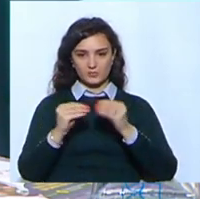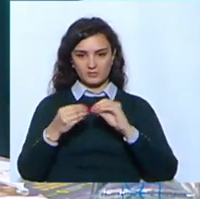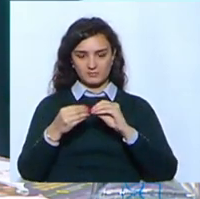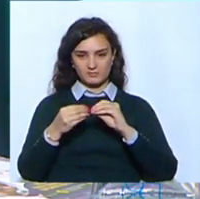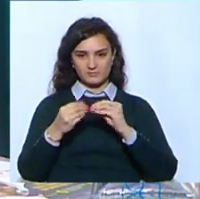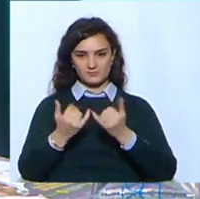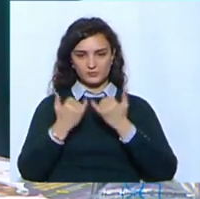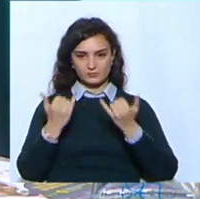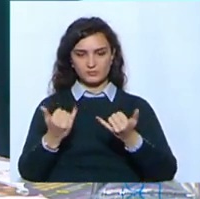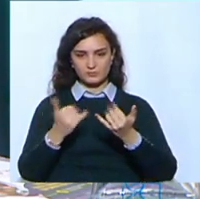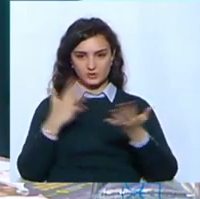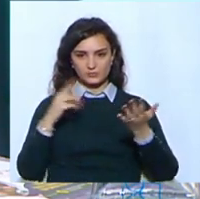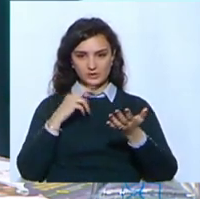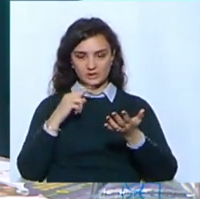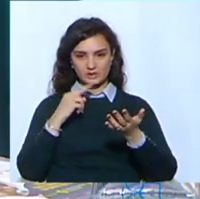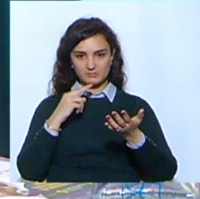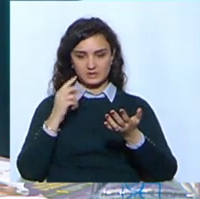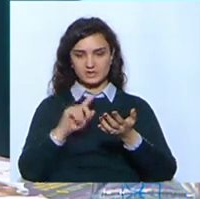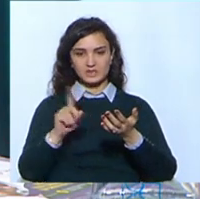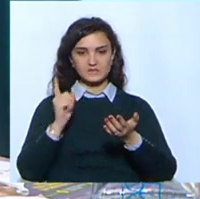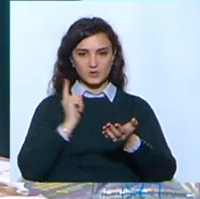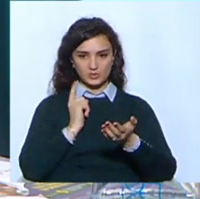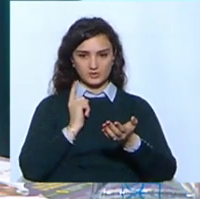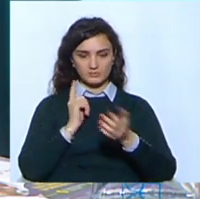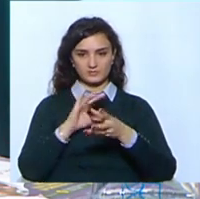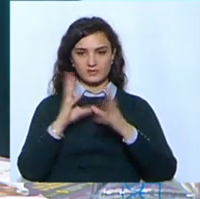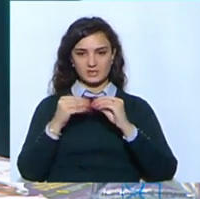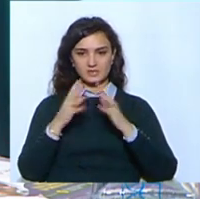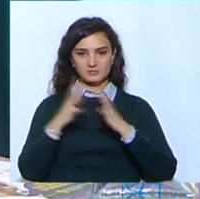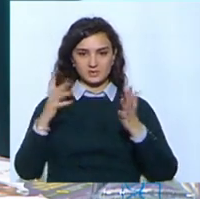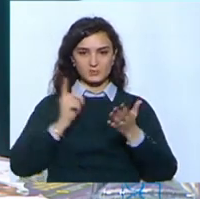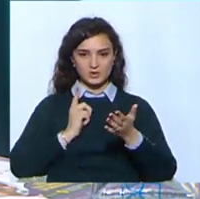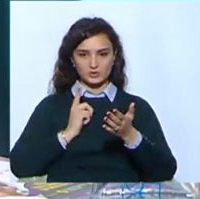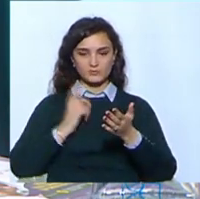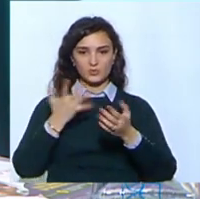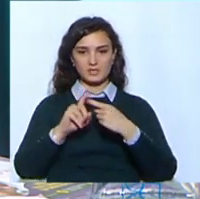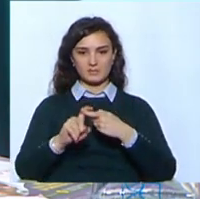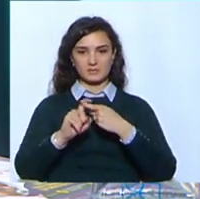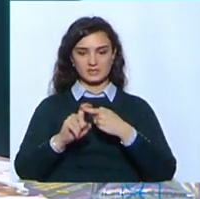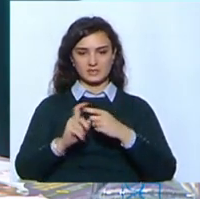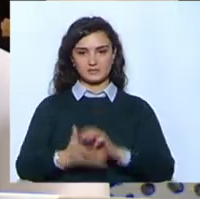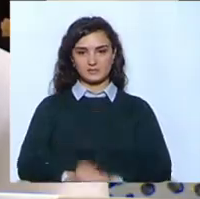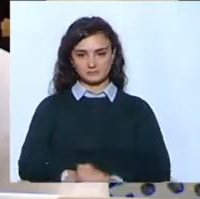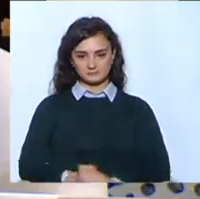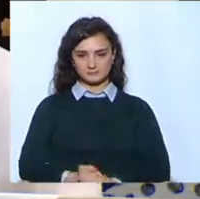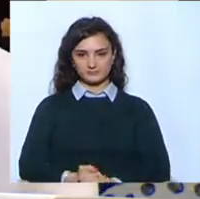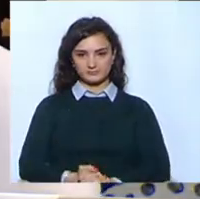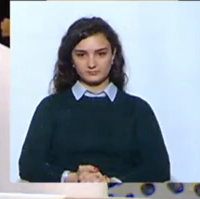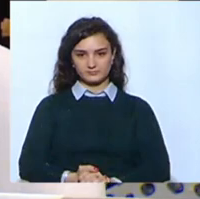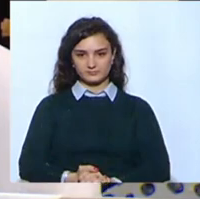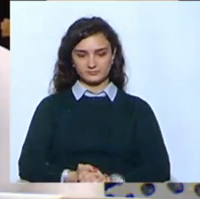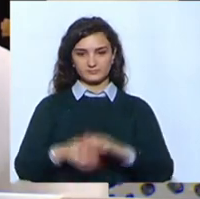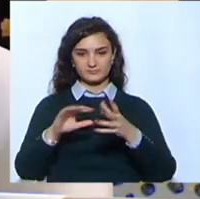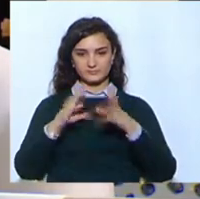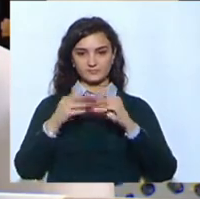პრობლემებს ვუთმობთ დიდ ყურადღებას, რას ველოდებით? ყველაზე მეტად მოსალოდნელი რომელი ინფექციებია? ესე იგი,